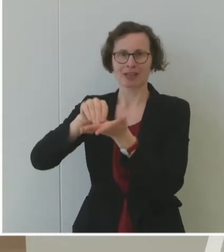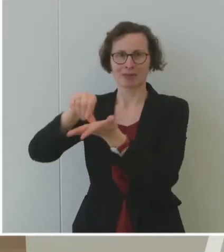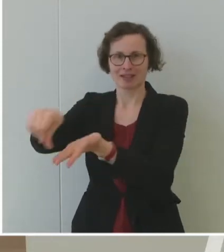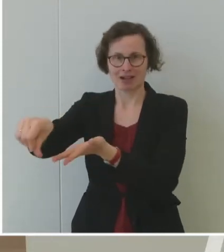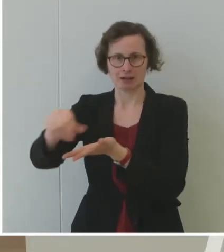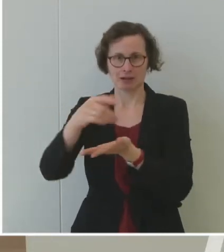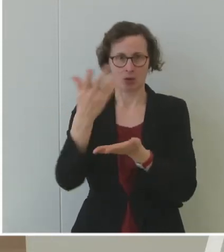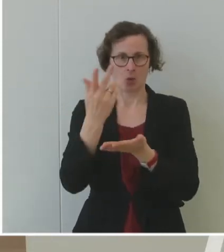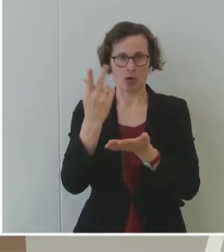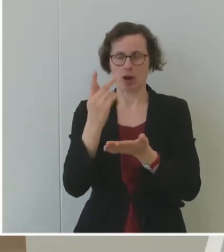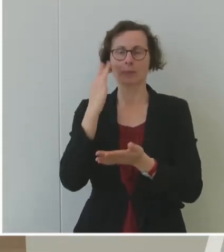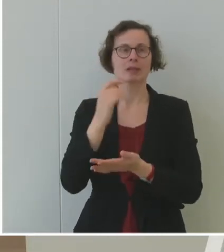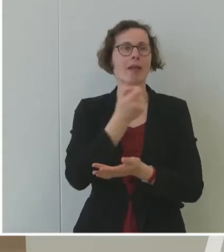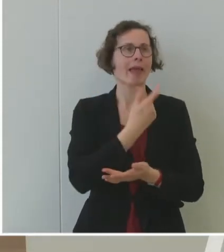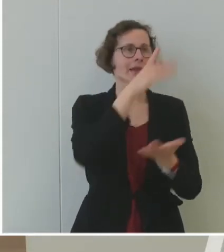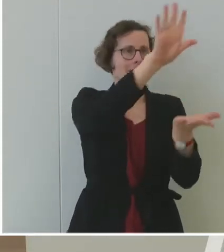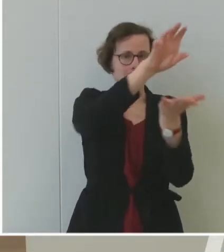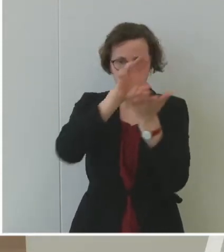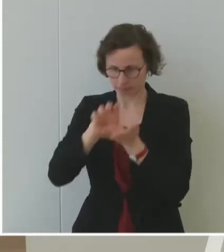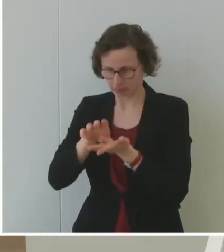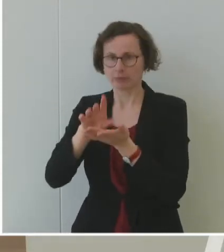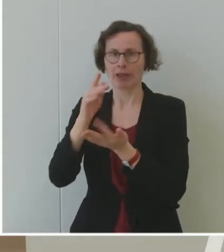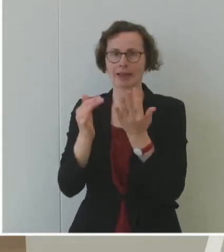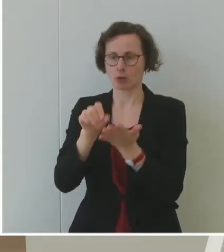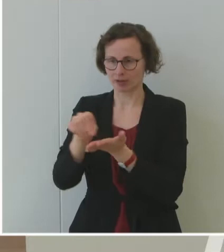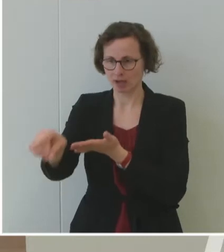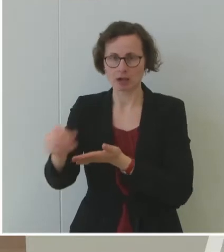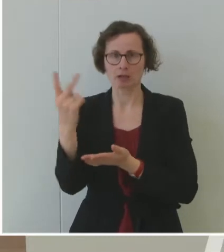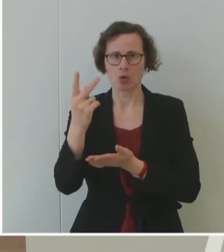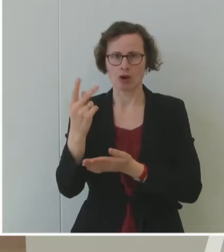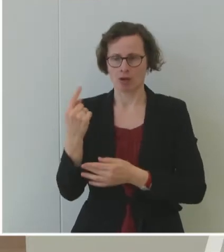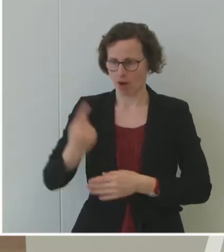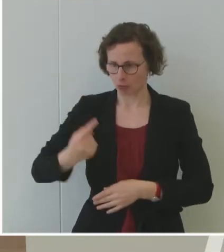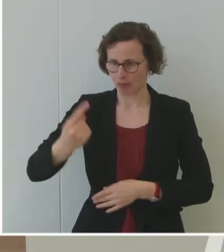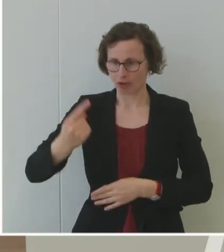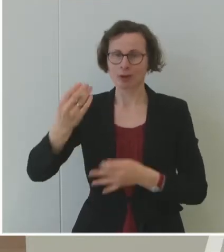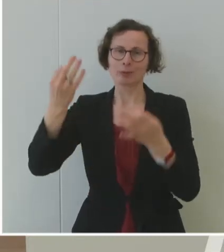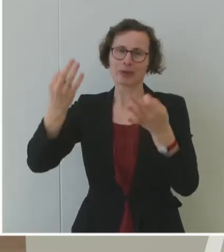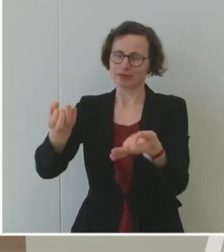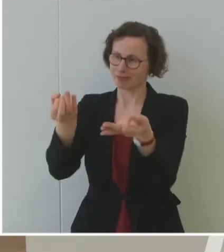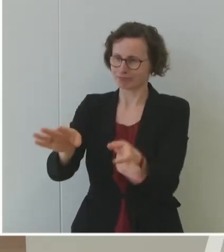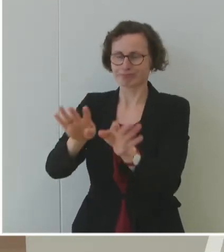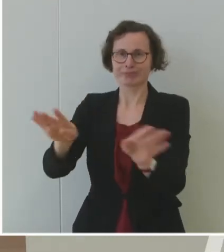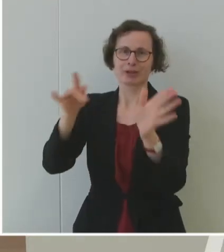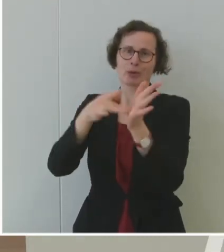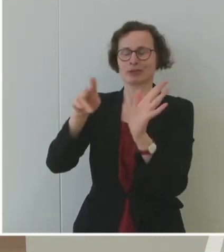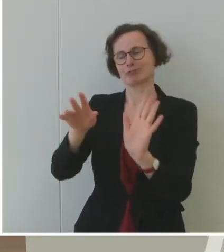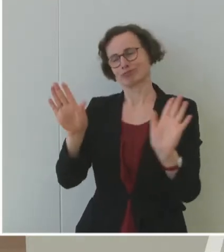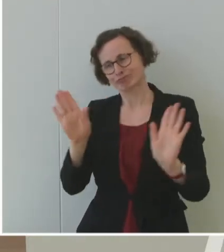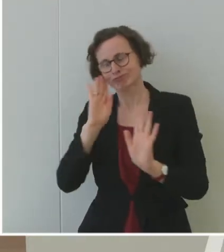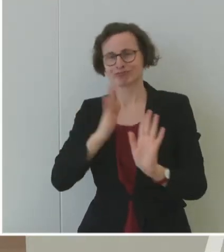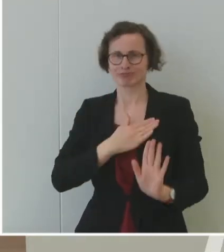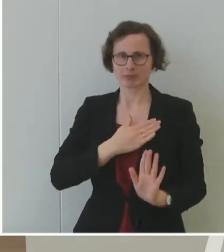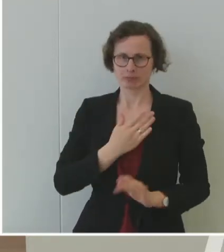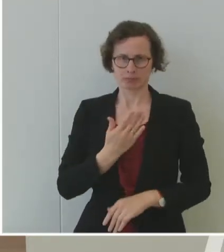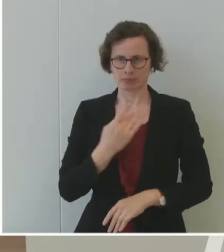sich begleichen mit einem netten Lächeln und keine dritte Mahnung ist Geschichte nach einem herzlichen Vergelt's Gott. Wir alle, wir haben